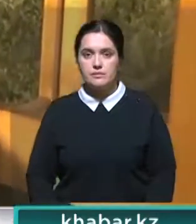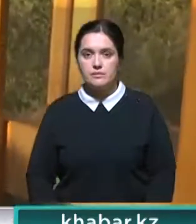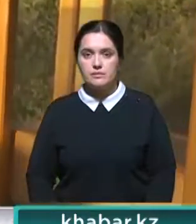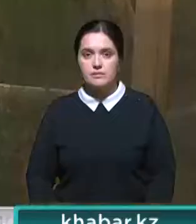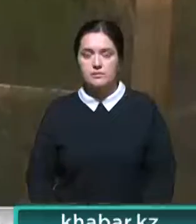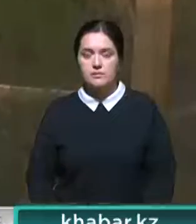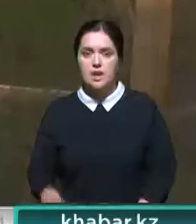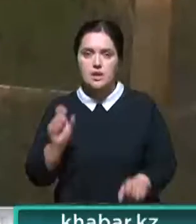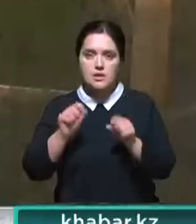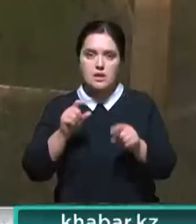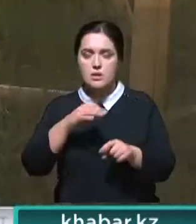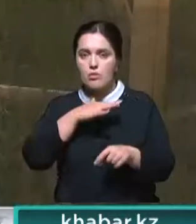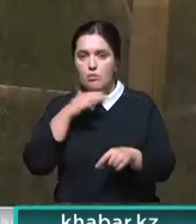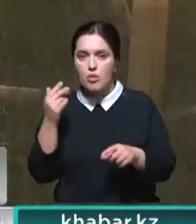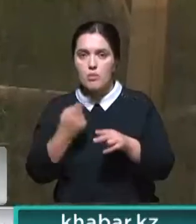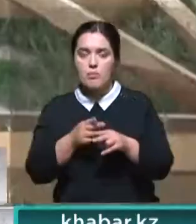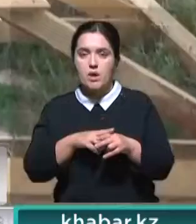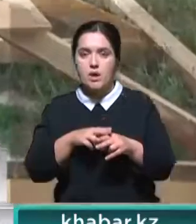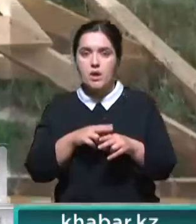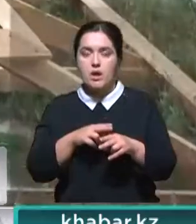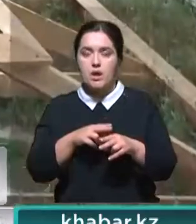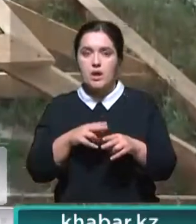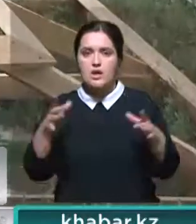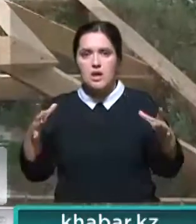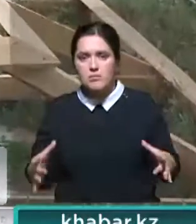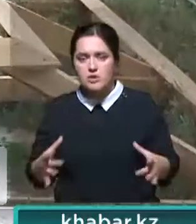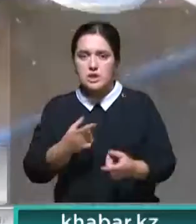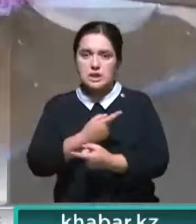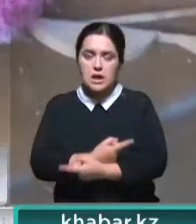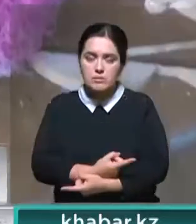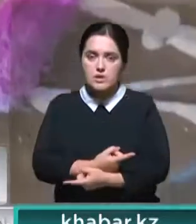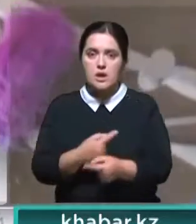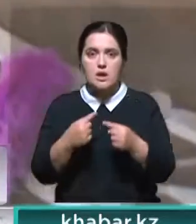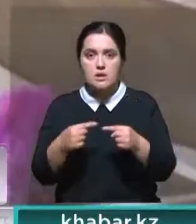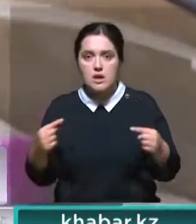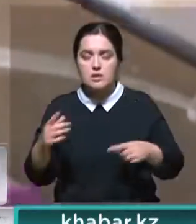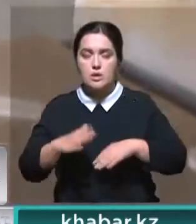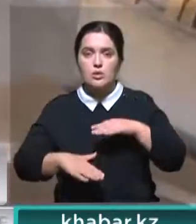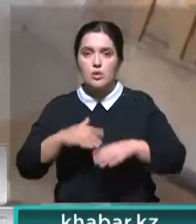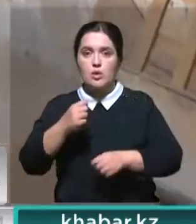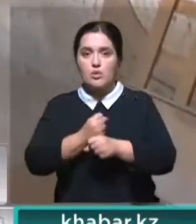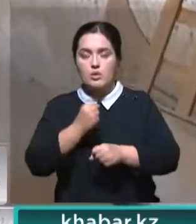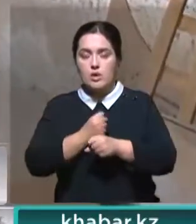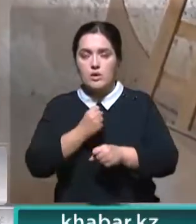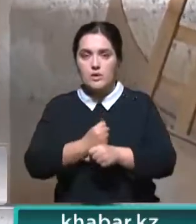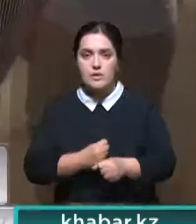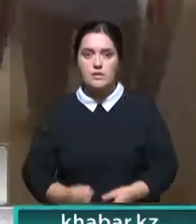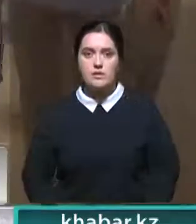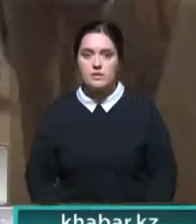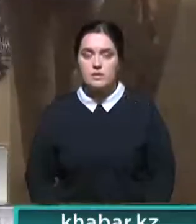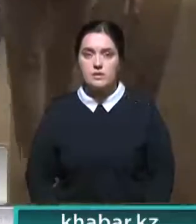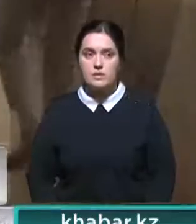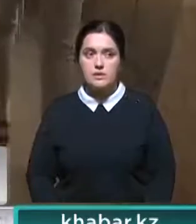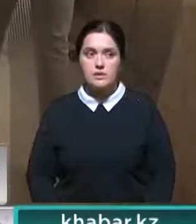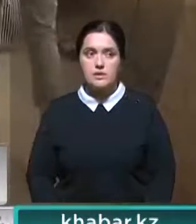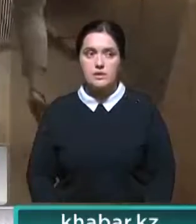много. Беседки, азиатские столы-трансформеры, топчаны, изделия декоративно-прикладного искусства, национальные сувениры и многое другое. Нужно